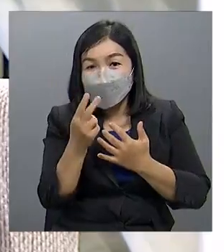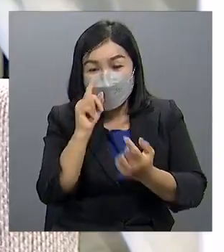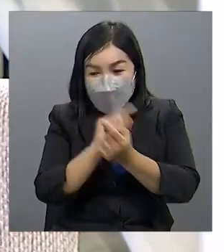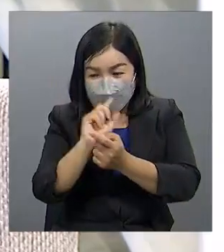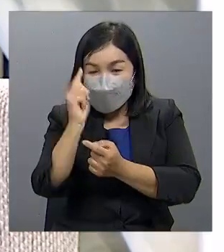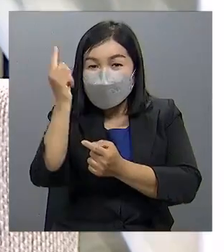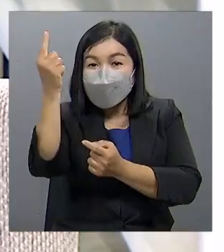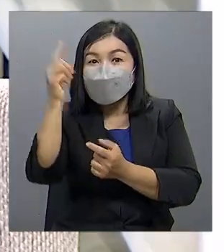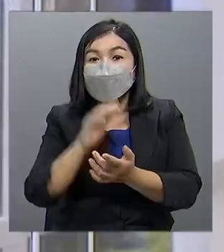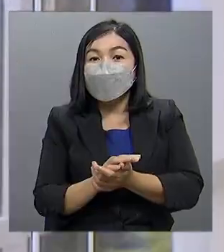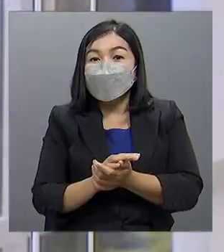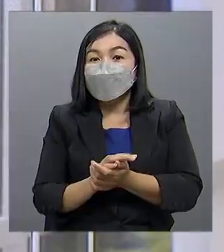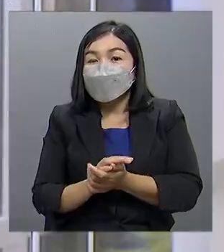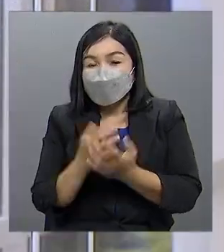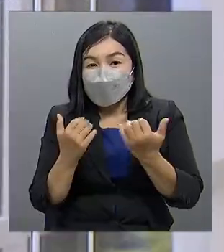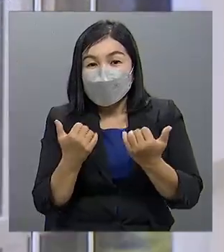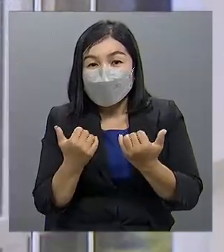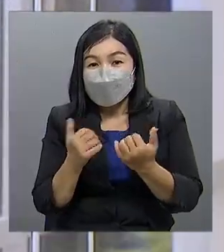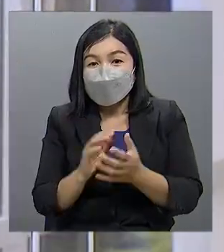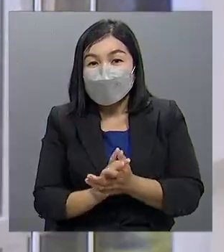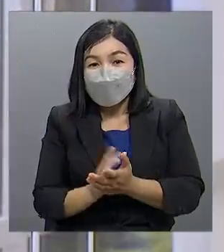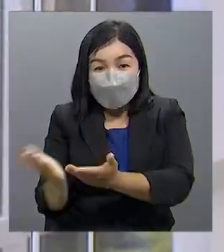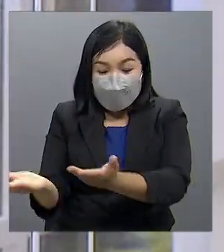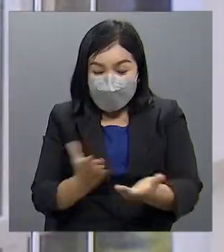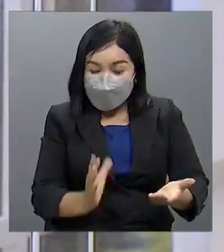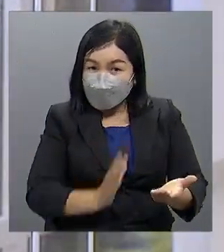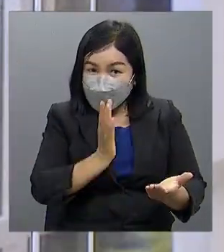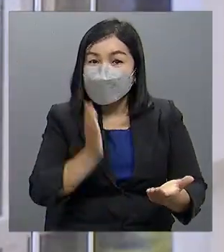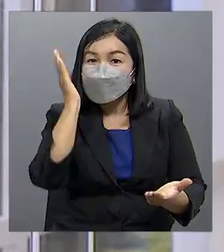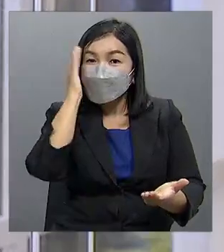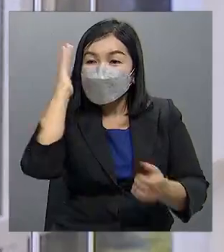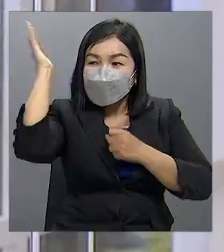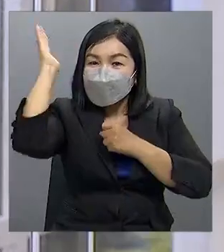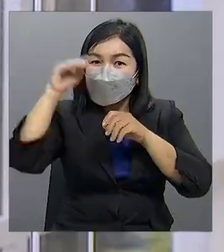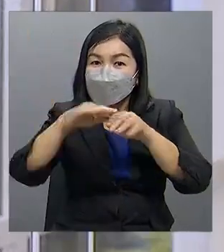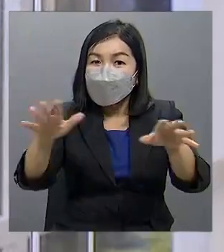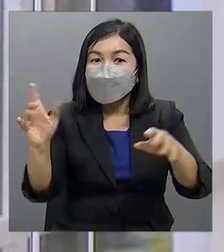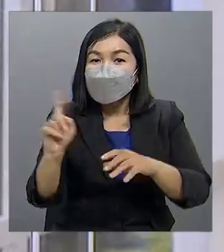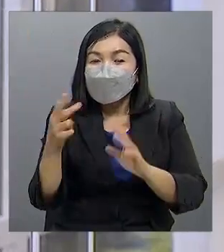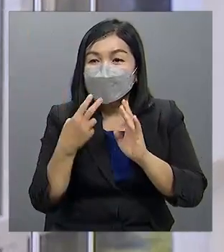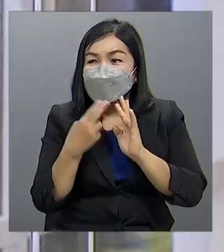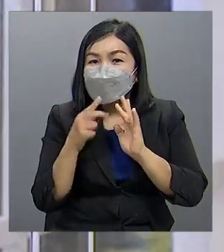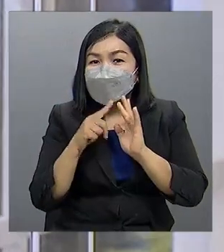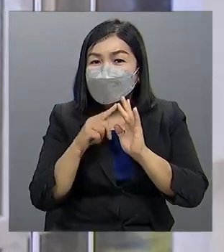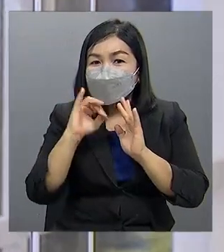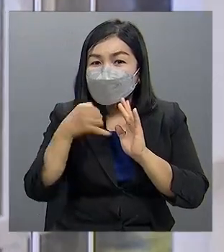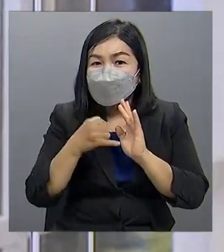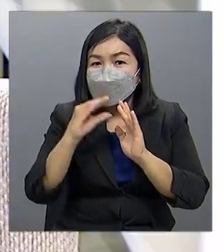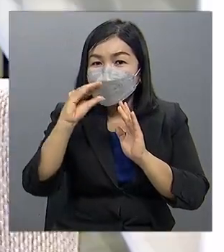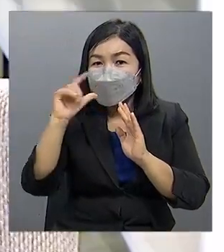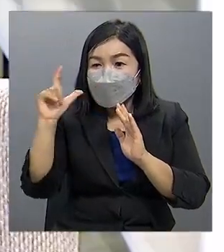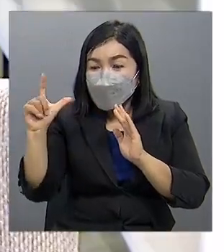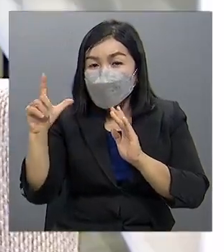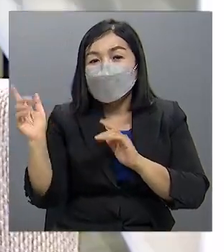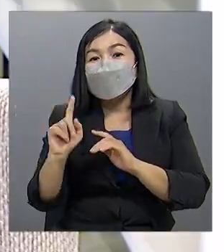วันใหม่ไรตี้ของเรา ในวันนี้ด้วยนะบอกก่อนโฆษณาก่อนนะฮะคุณเจนโล นะจาก ALTV ใช่ค่ะใช่ไหมครับน้องเดียวนะคะ